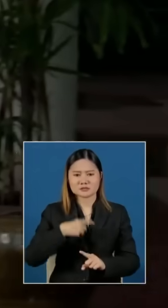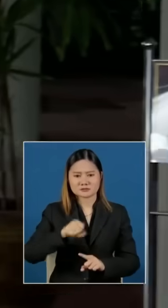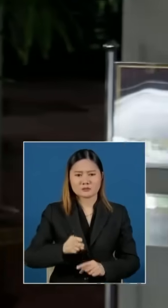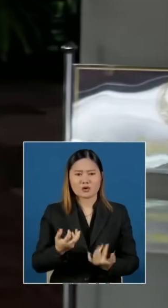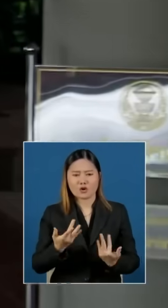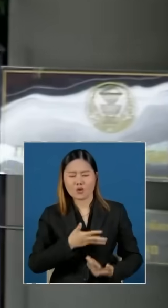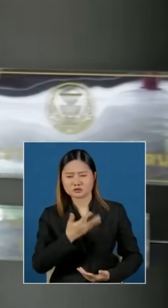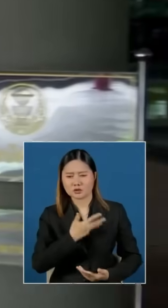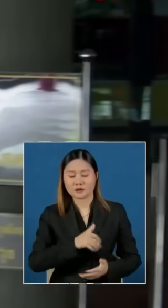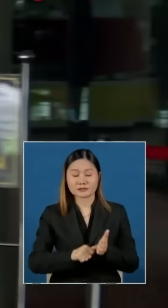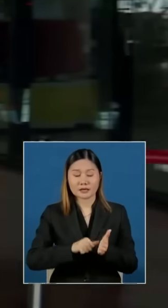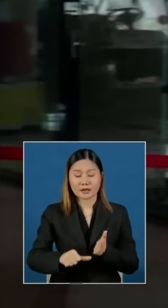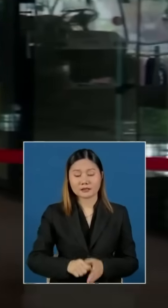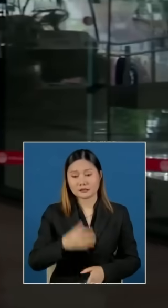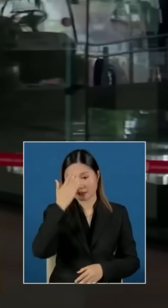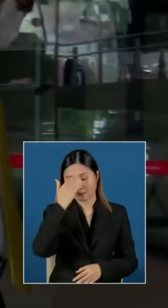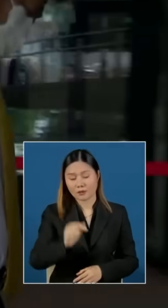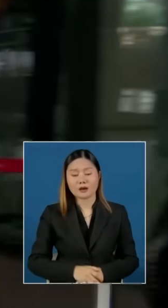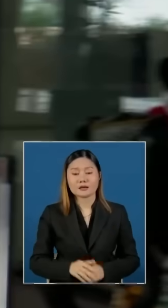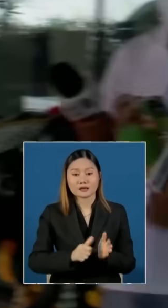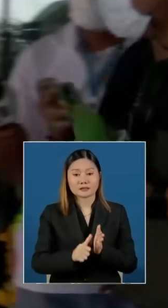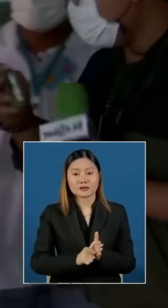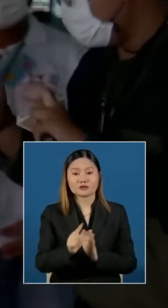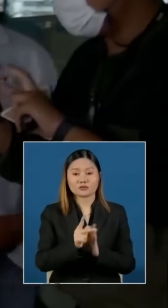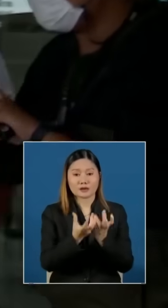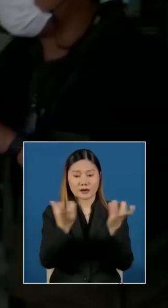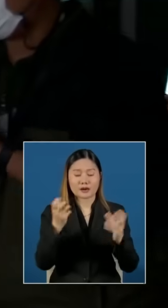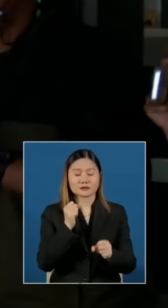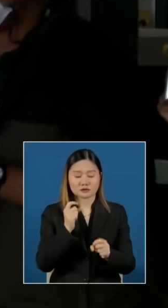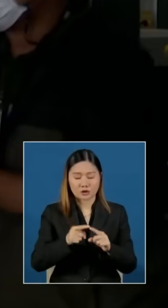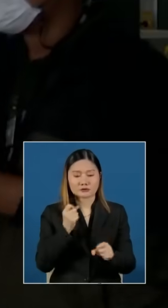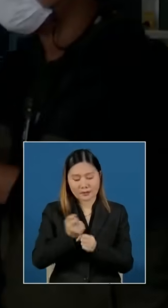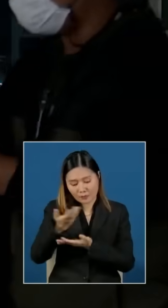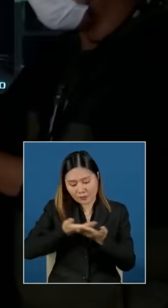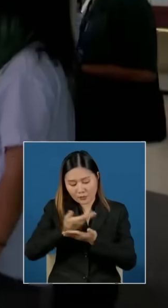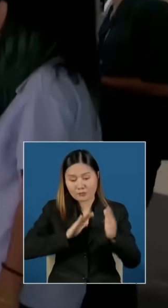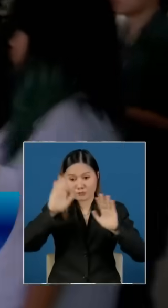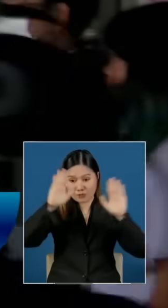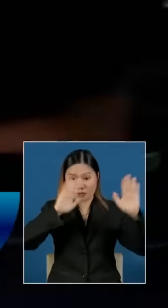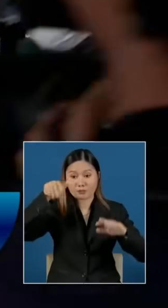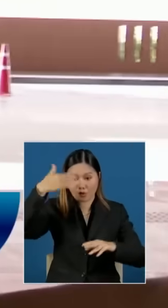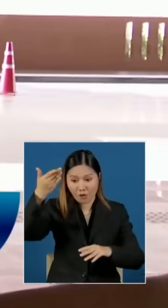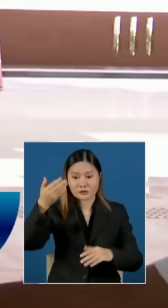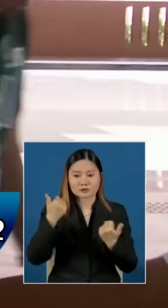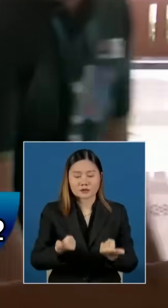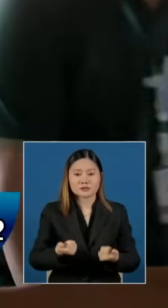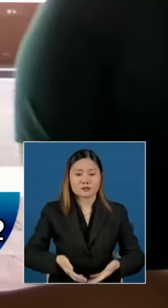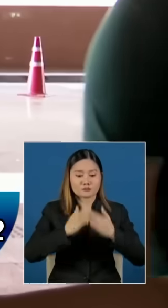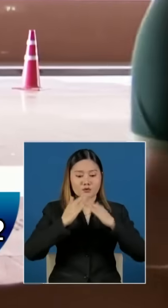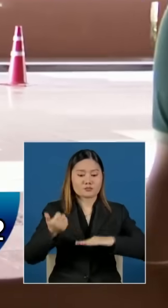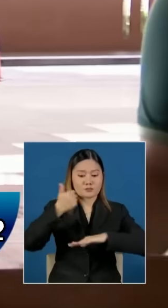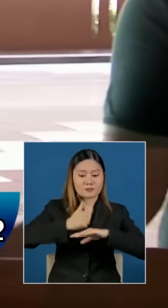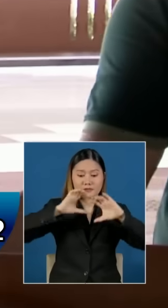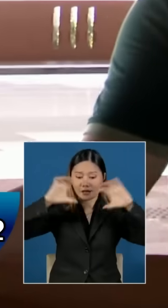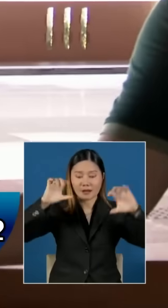ร้อนที่จะแก้ไขเพราะว่าปกติการแก้รัฐธรรมนูญมันต้องทำประชาพิจารณ์ก่อนแล้วตอนนี้ยังไม่มีการตั้งรัฐบาลไม่มีฝ่าย